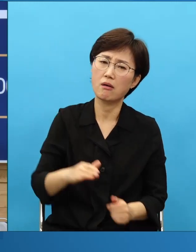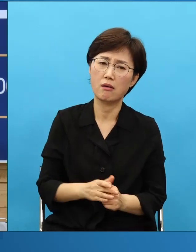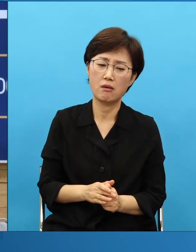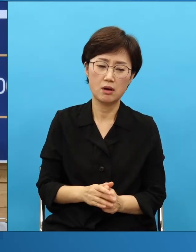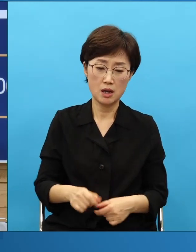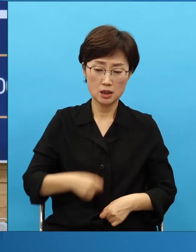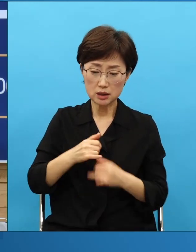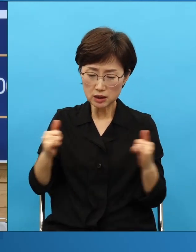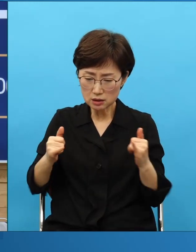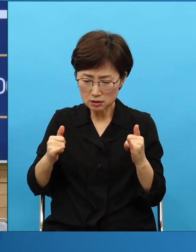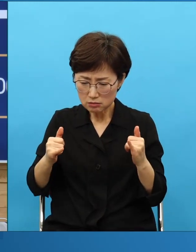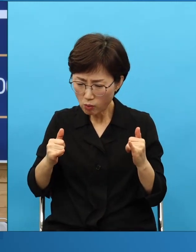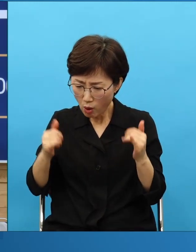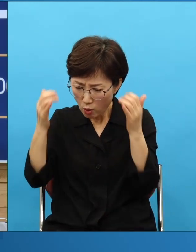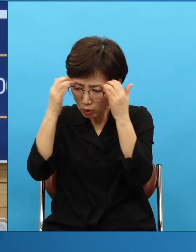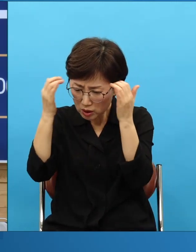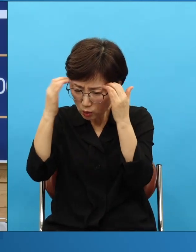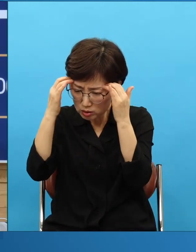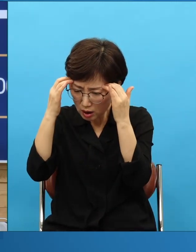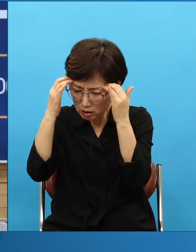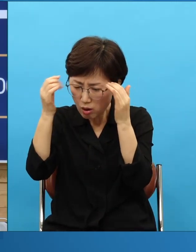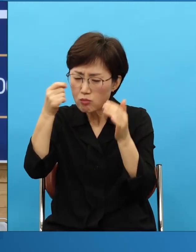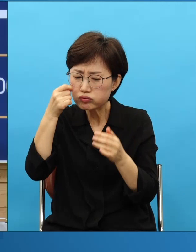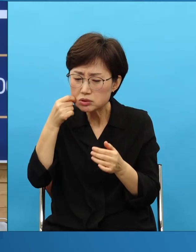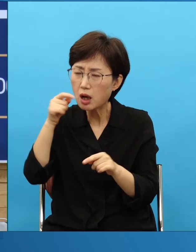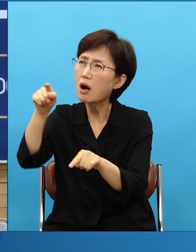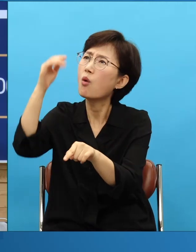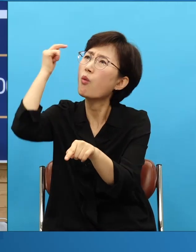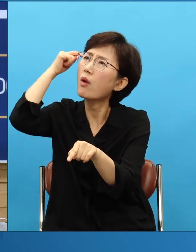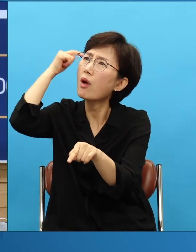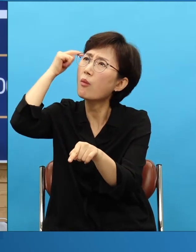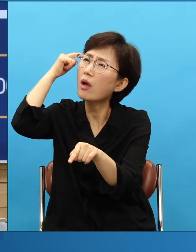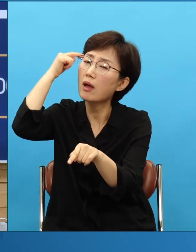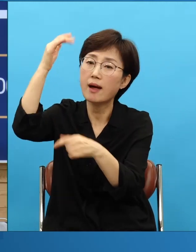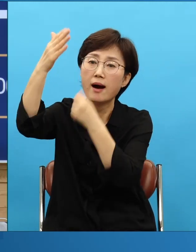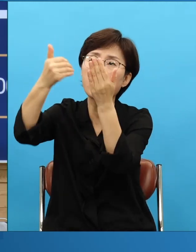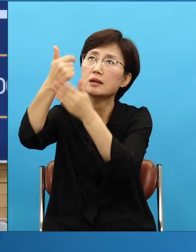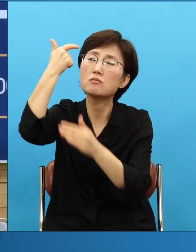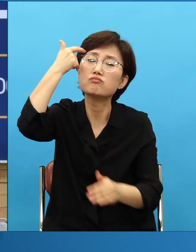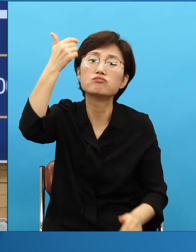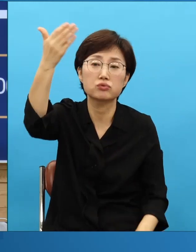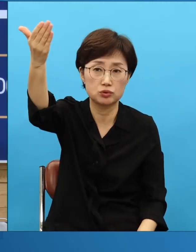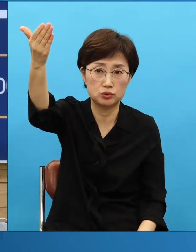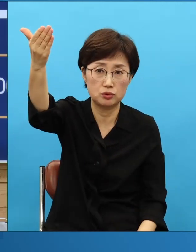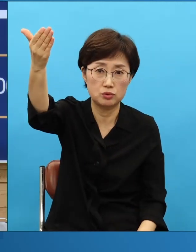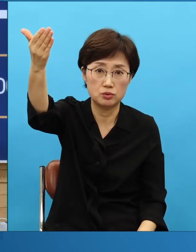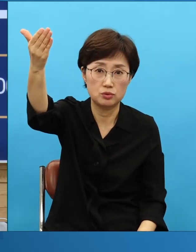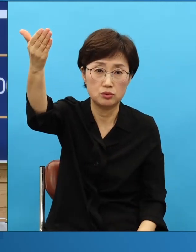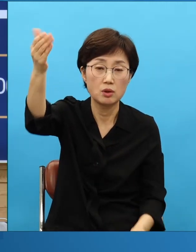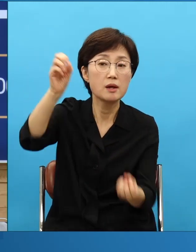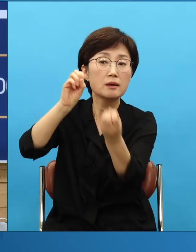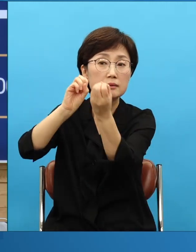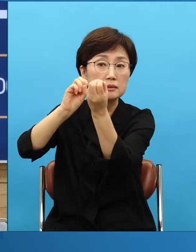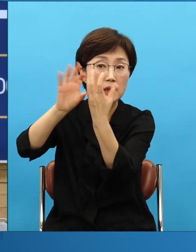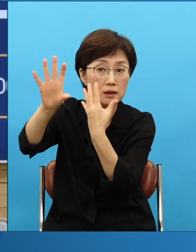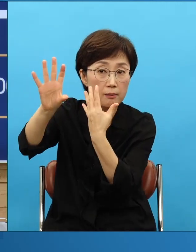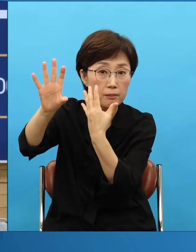away? 의인들이 고난당합니까? And why is it that people that are righteous going 라고 through 질문한 suffering? 겁니다. That's the question that he asked. 그때 하나님은